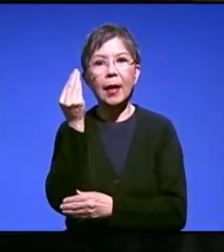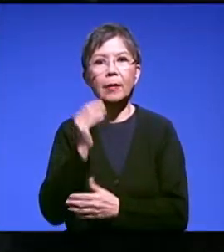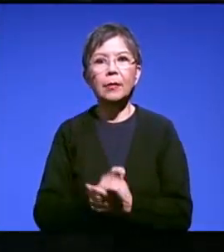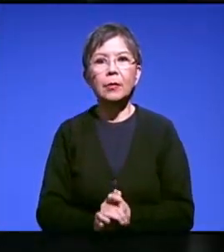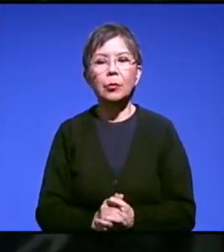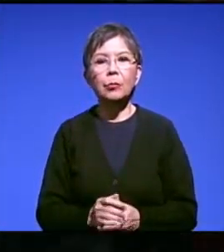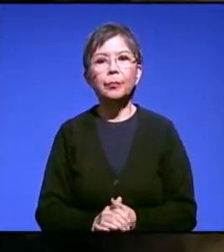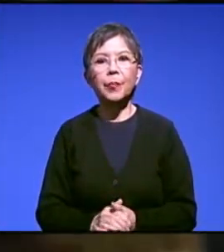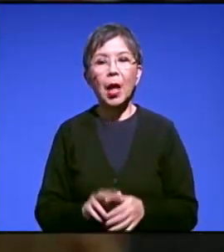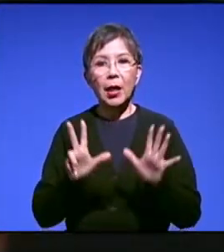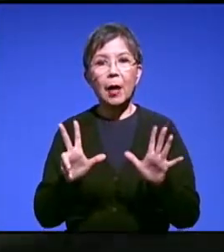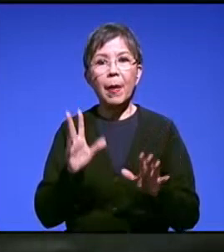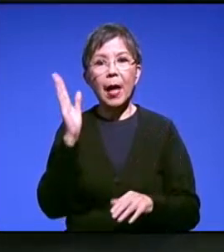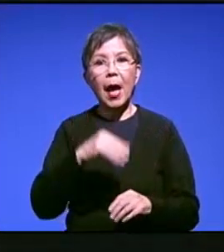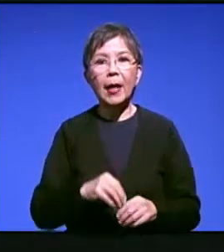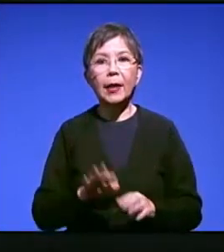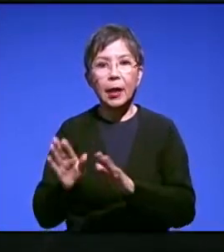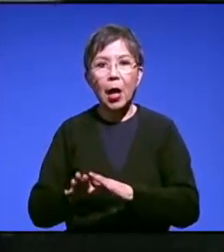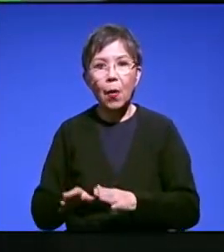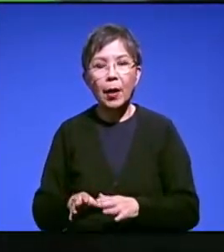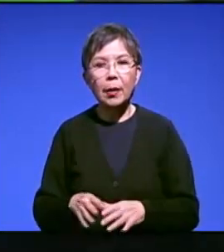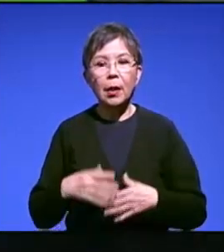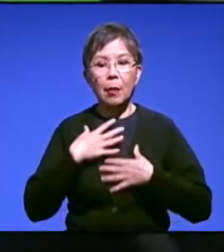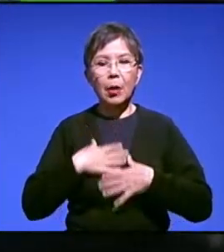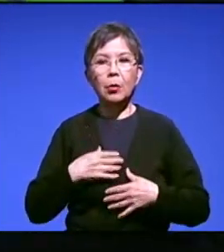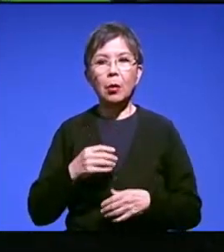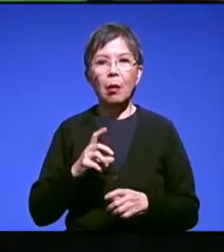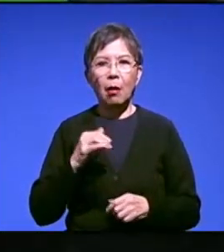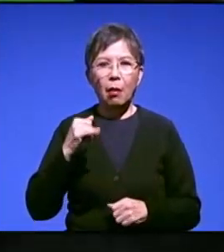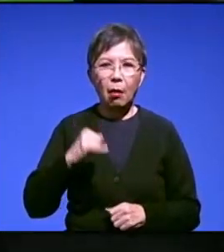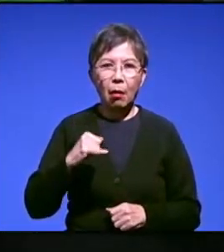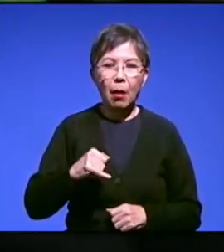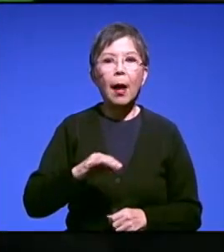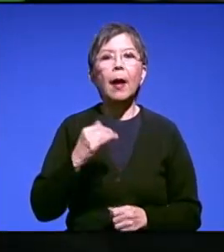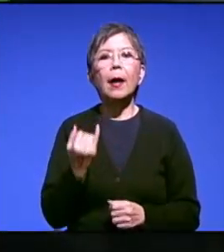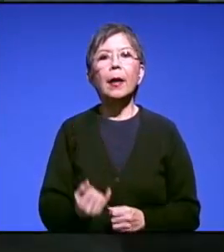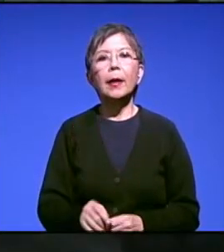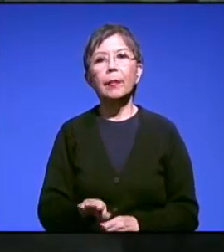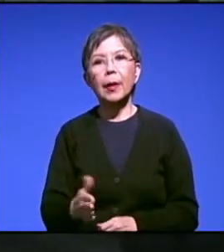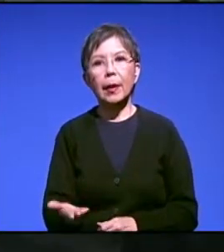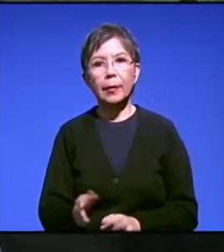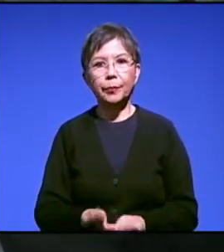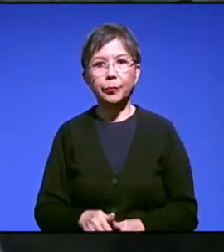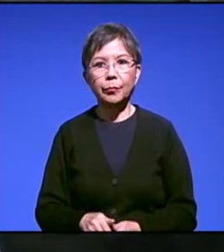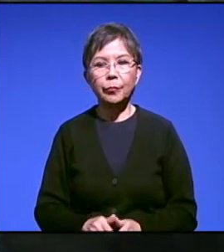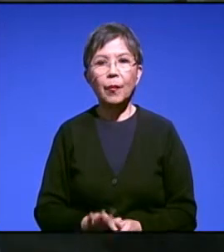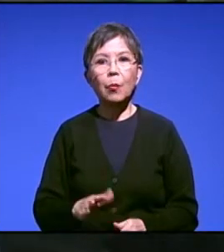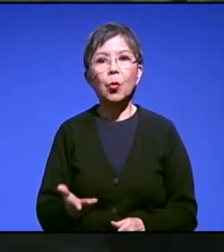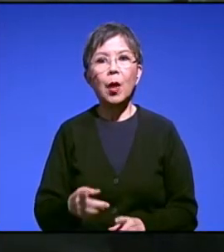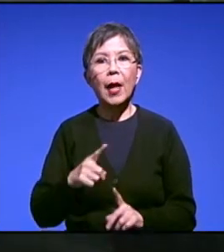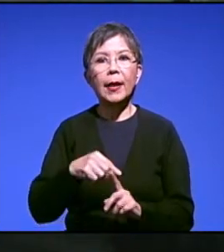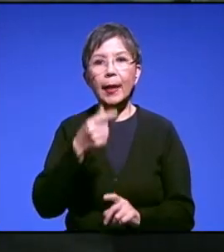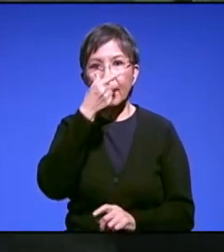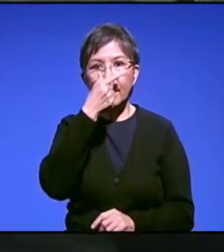barang. 8 hari dirawat, kondisi pasien memburuk hingga akhirnya meninggal dunia. Meninggal dunia, kami